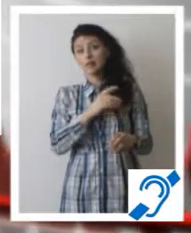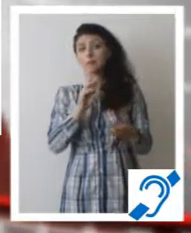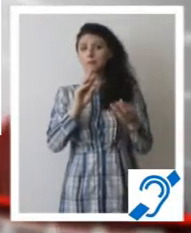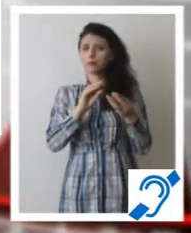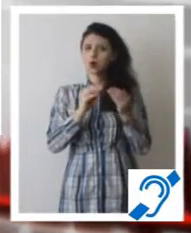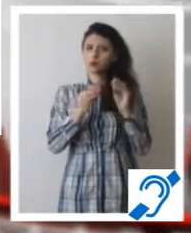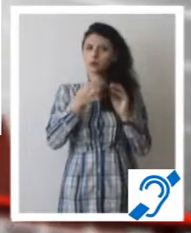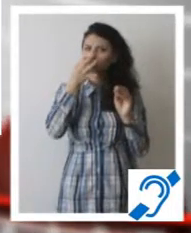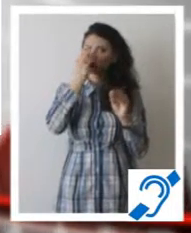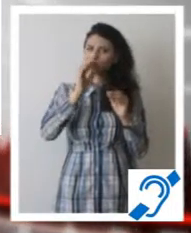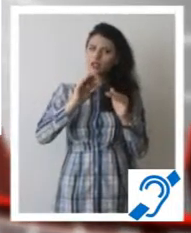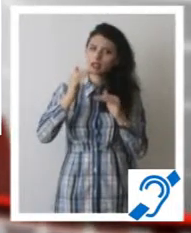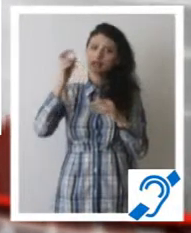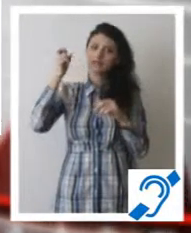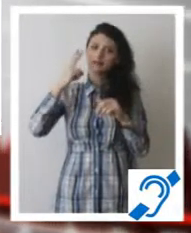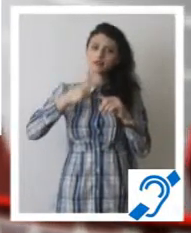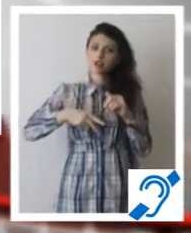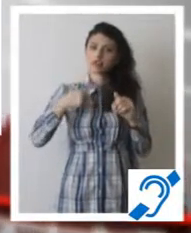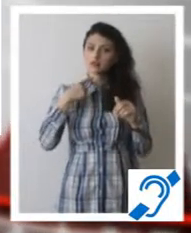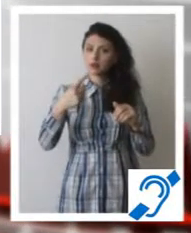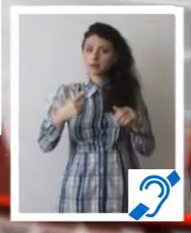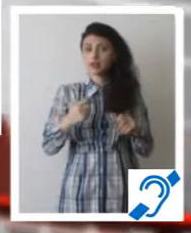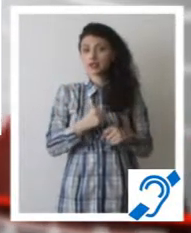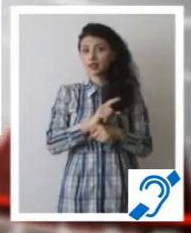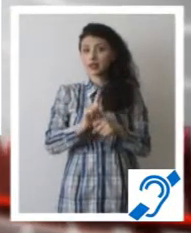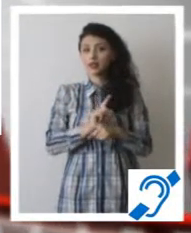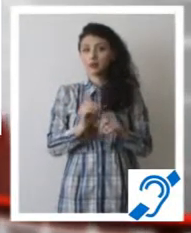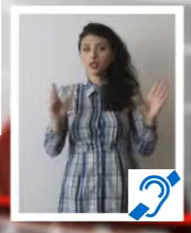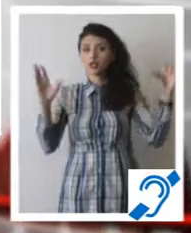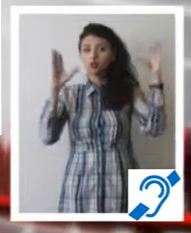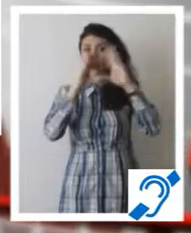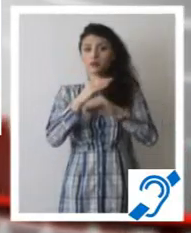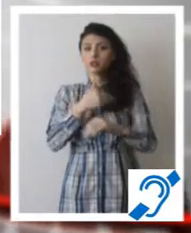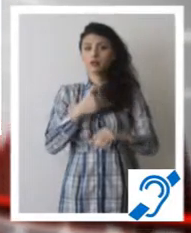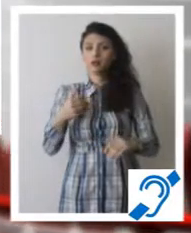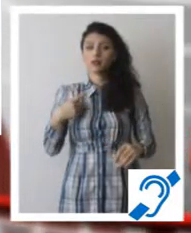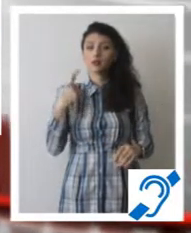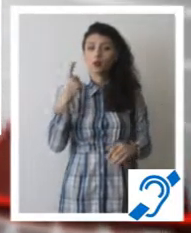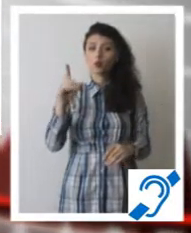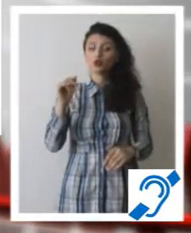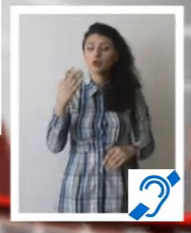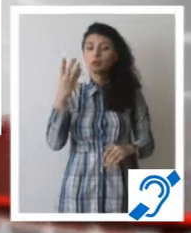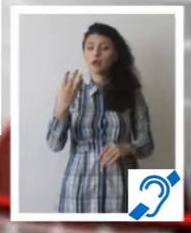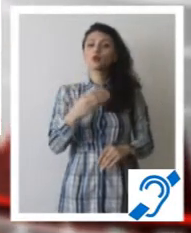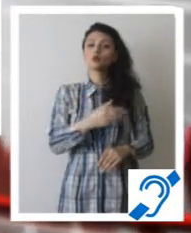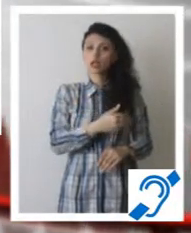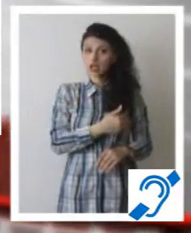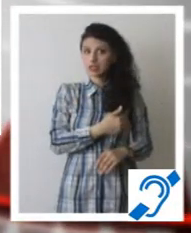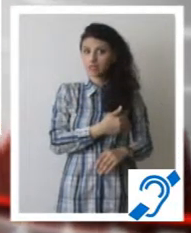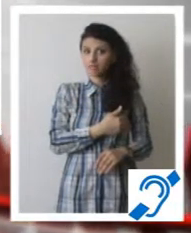posibil ușor mai ridicată la sfârșit de săptămână, iar pe parcursul nopților valori termice cuprinse între 1 și 4 grade